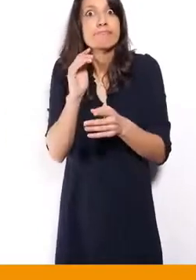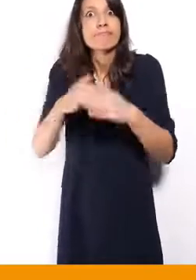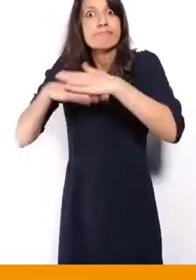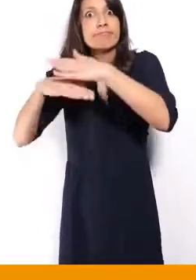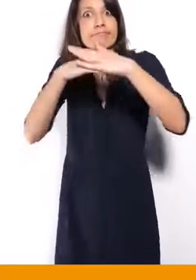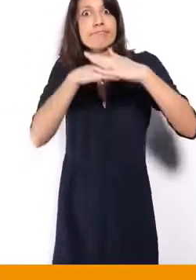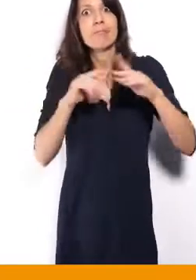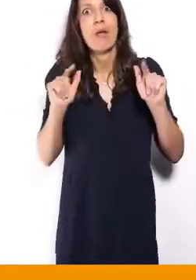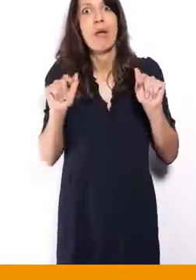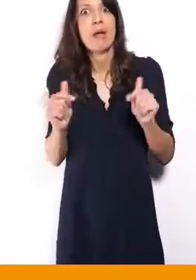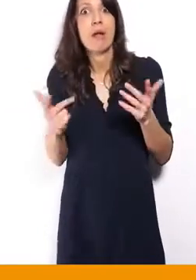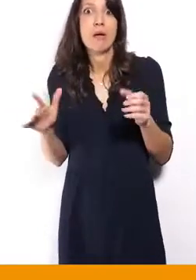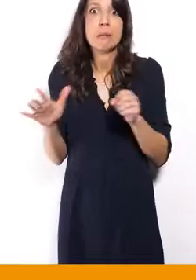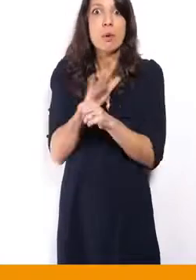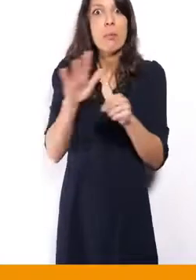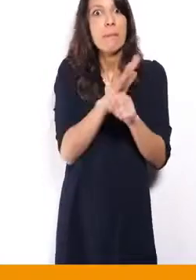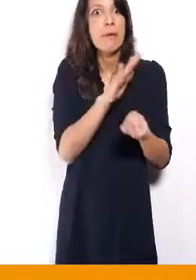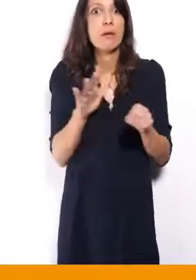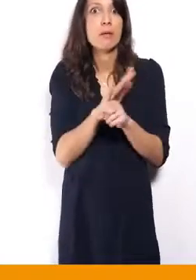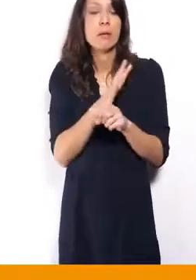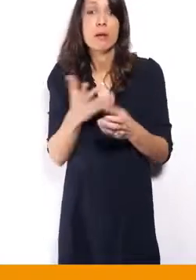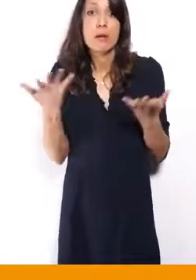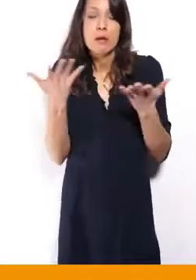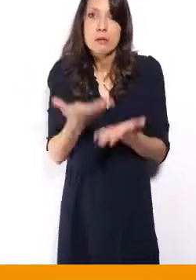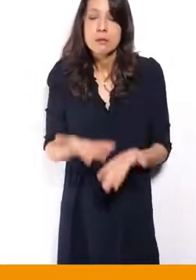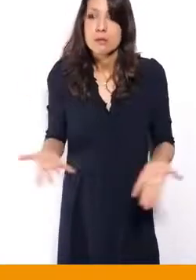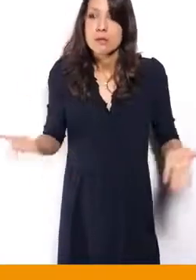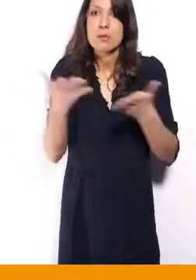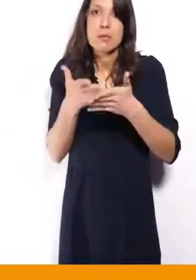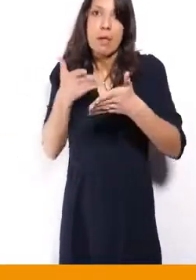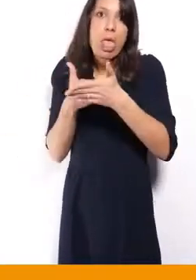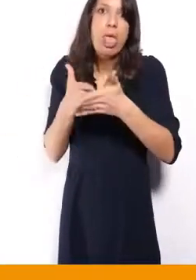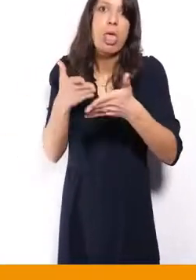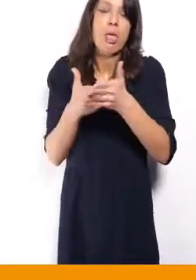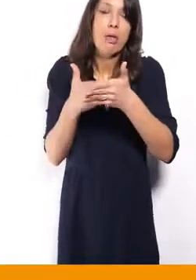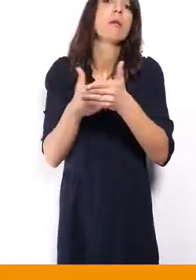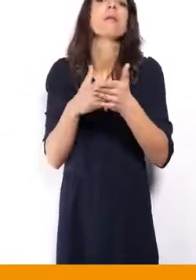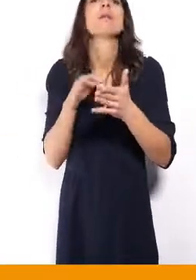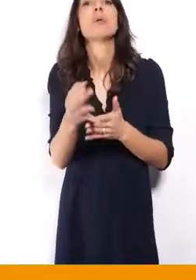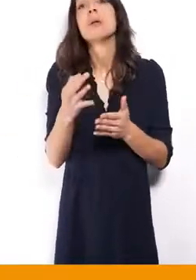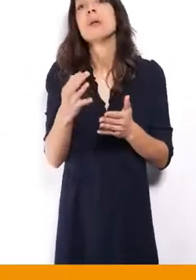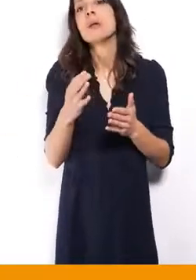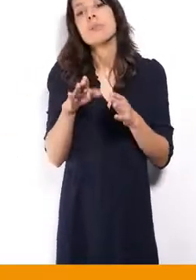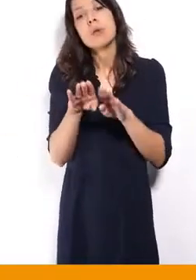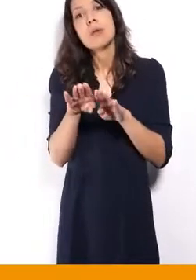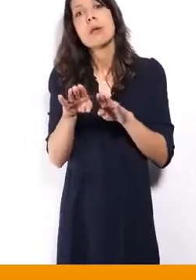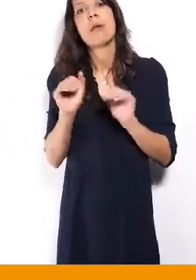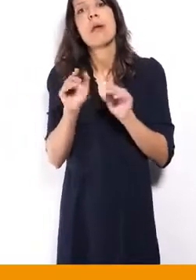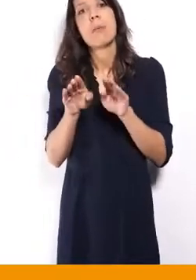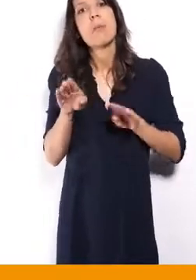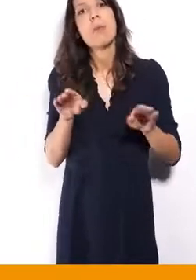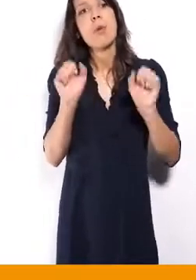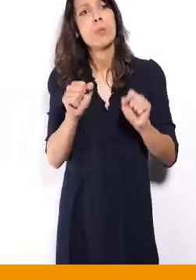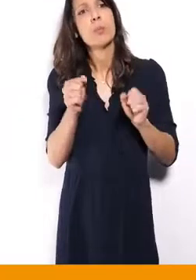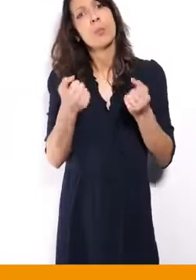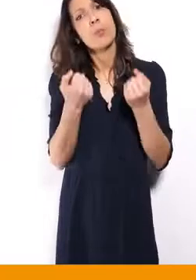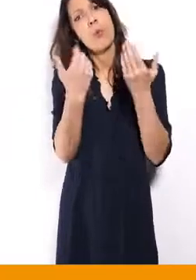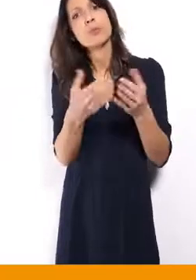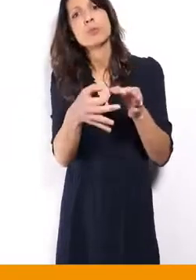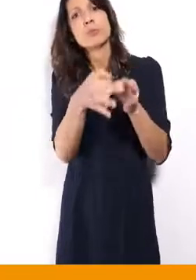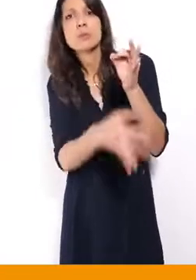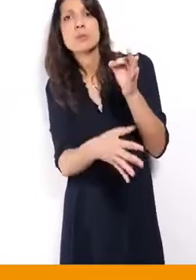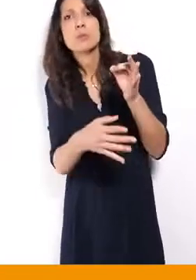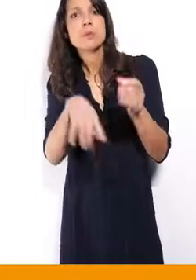on est dans la difficulté immense. Et en le levant, on est capable les uns les autres de porter des solutions